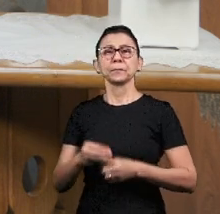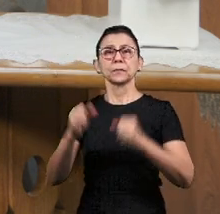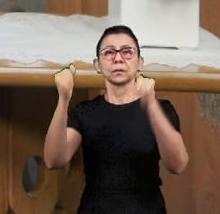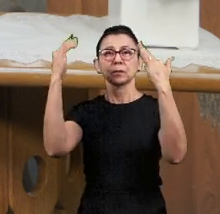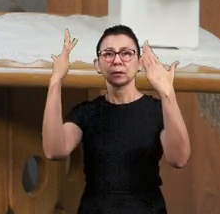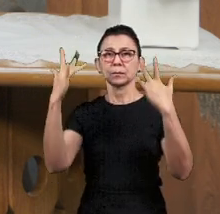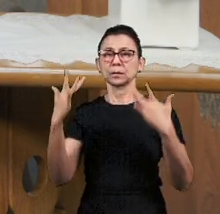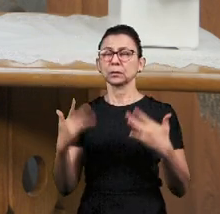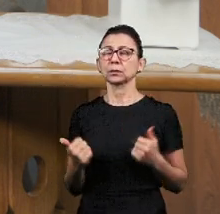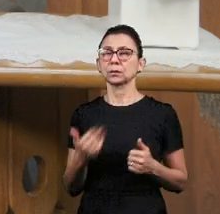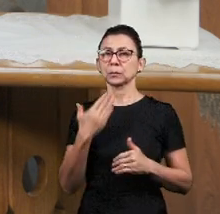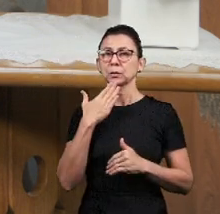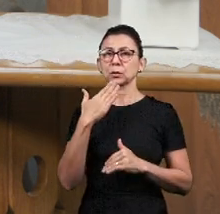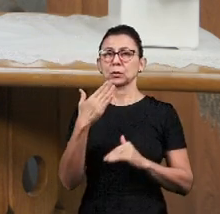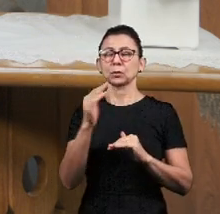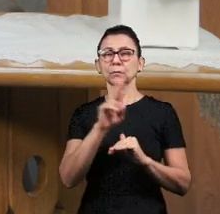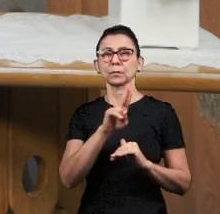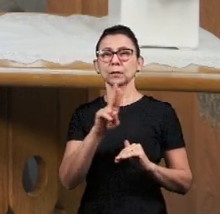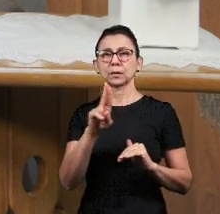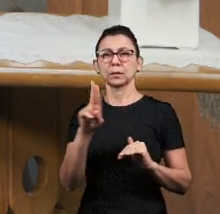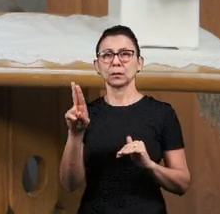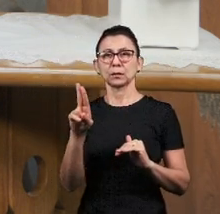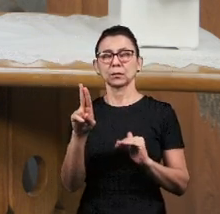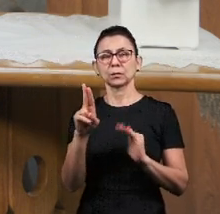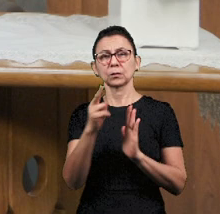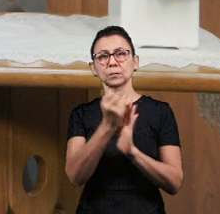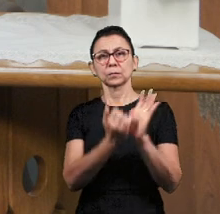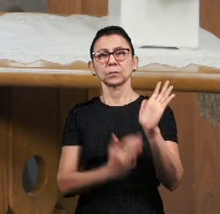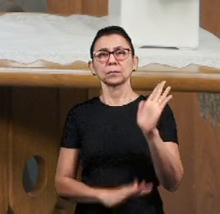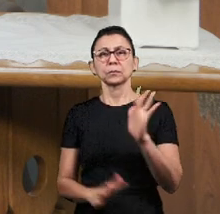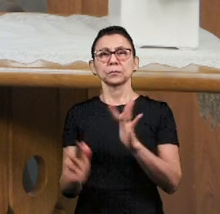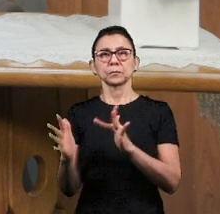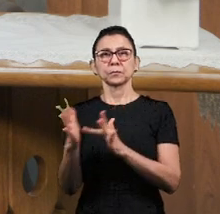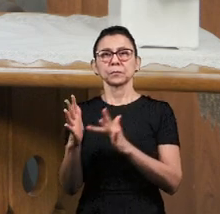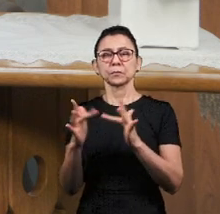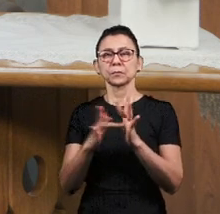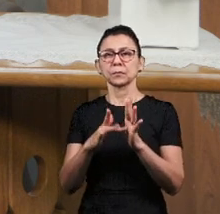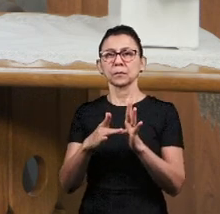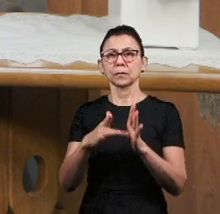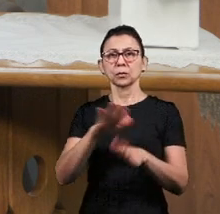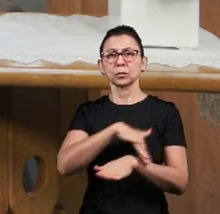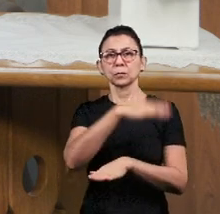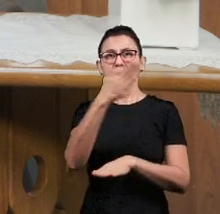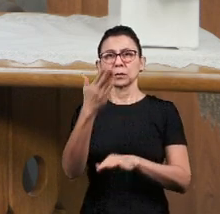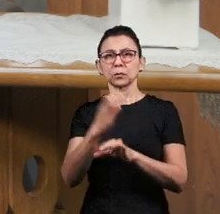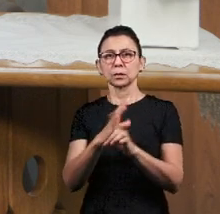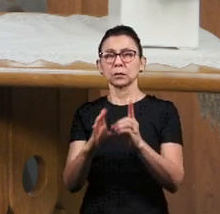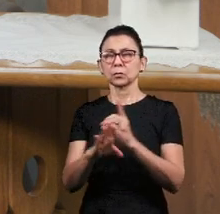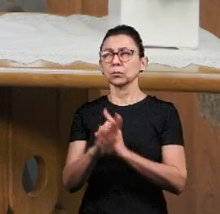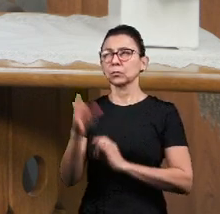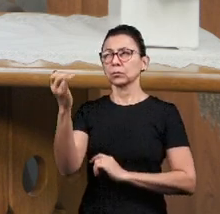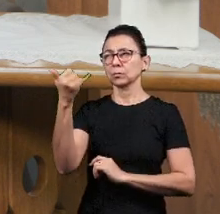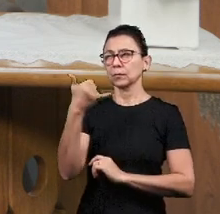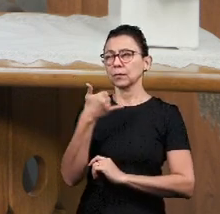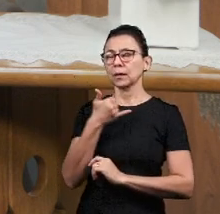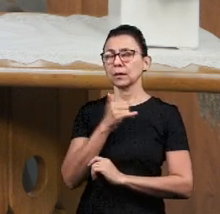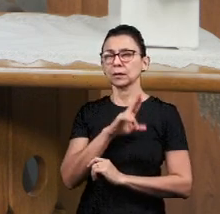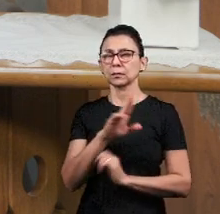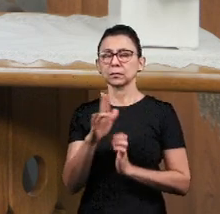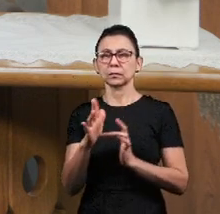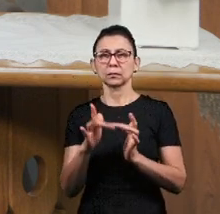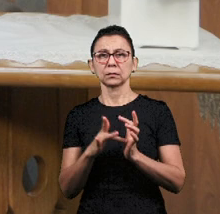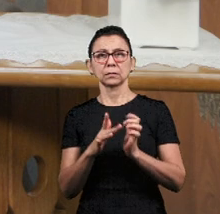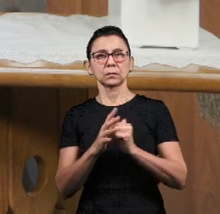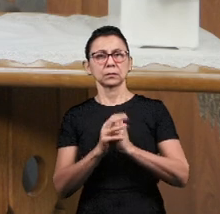nous demandons au nom de Jésus, bénis-nous, parle-nous pendant tout ce culte. C'est la prière que nous faisons au nom de